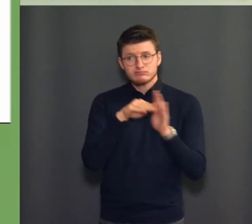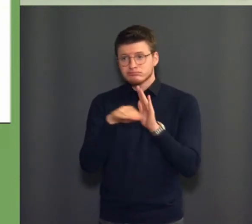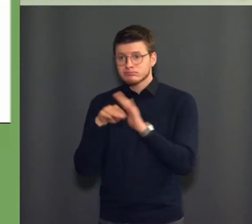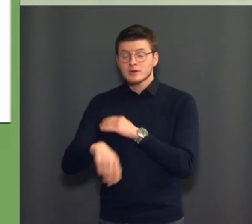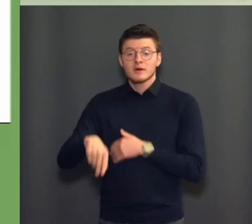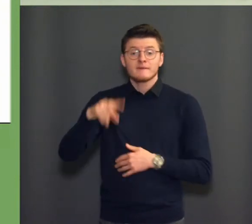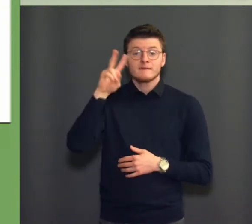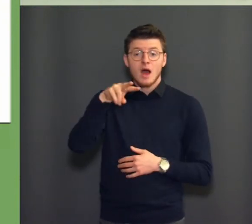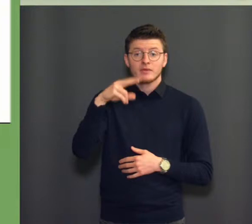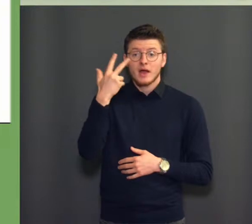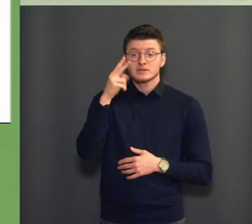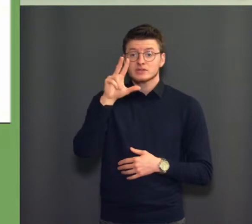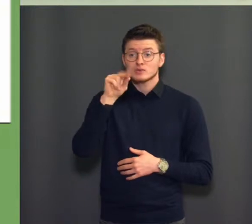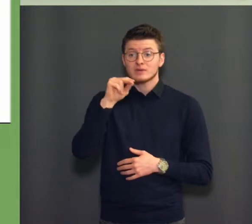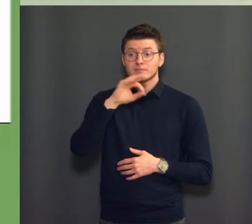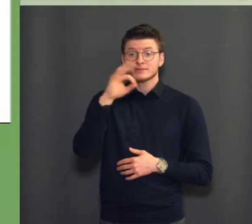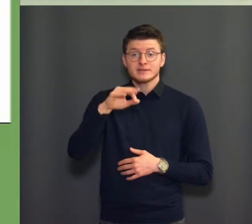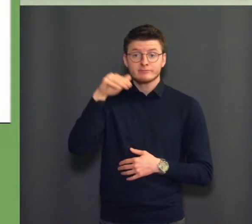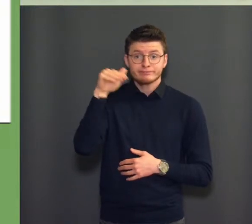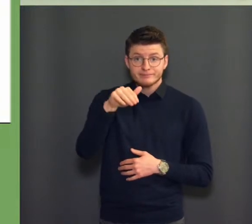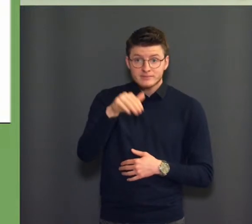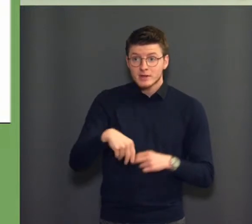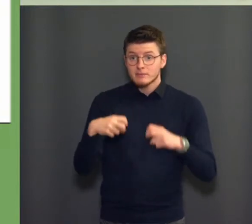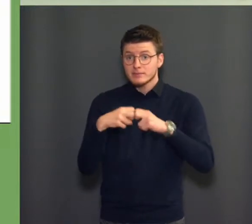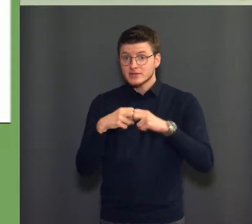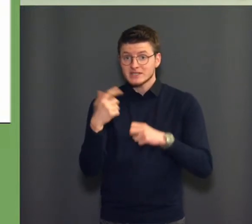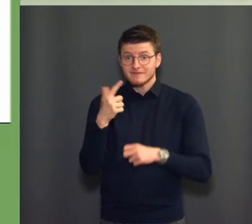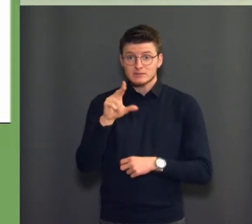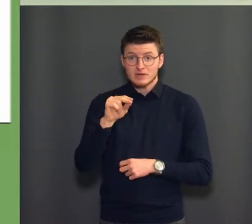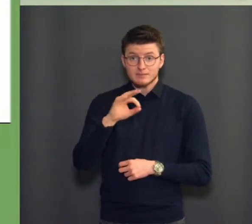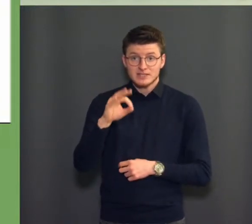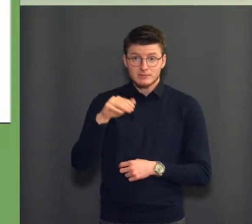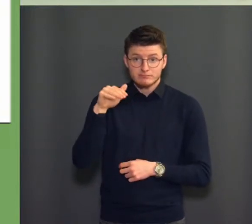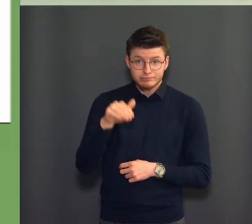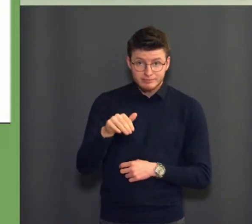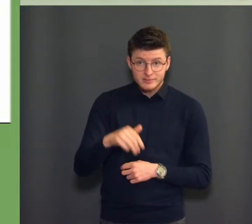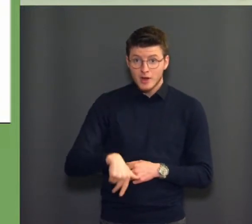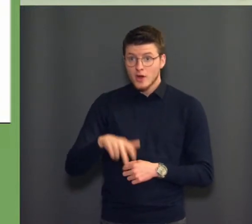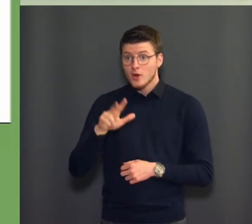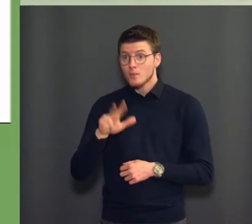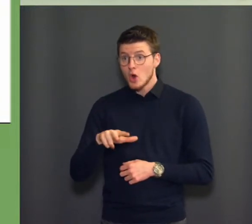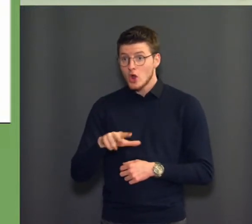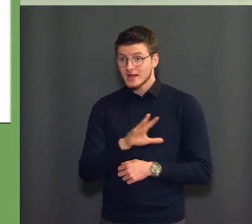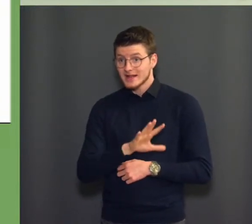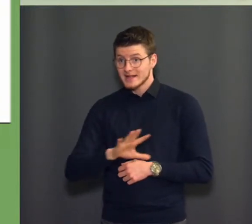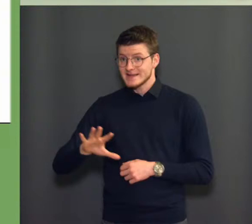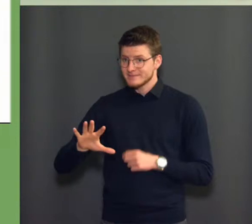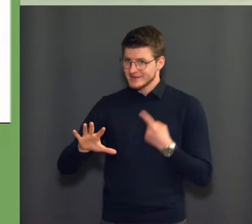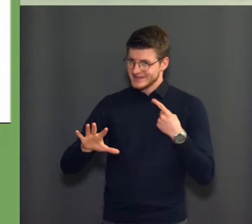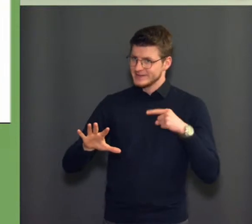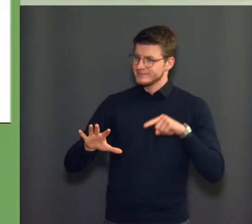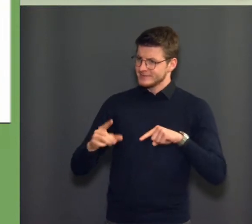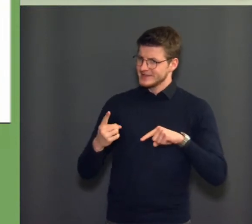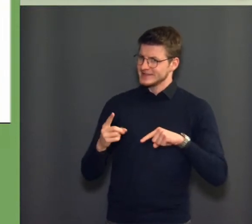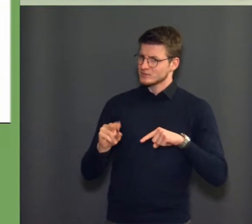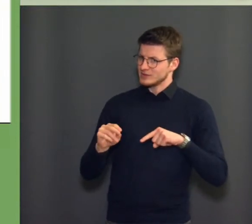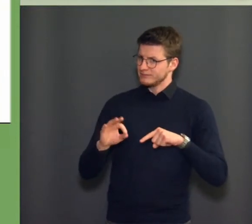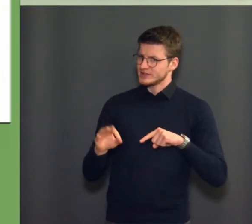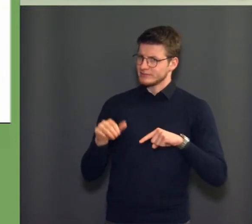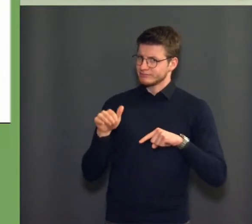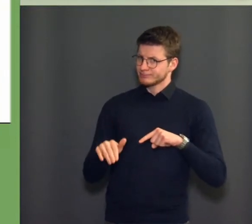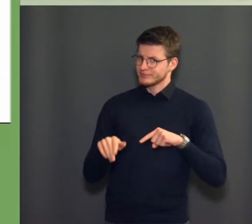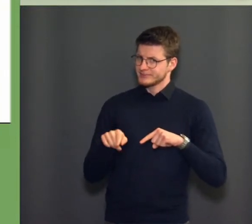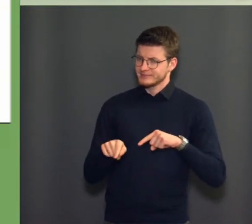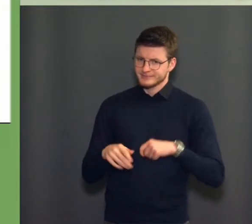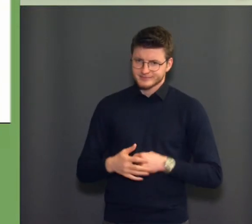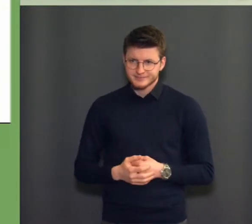tot -27% in het Brussels gewest en -21% in Wallonië. De grootste